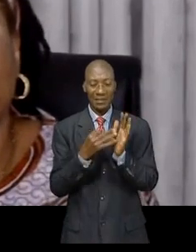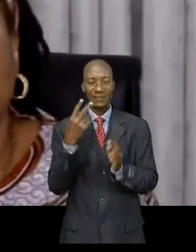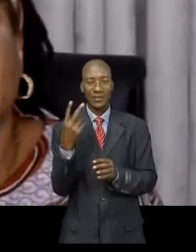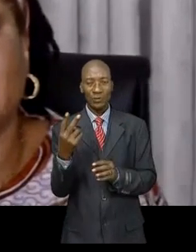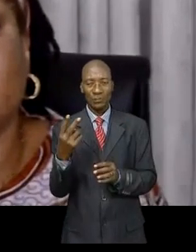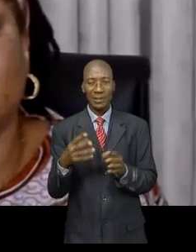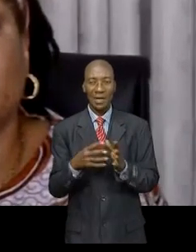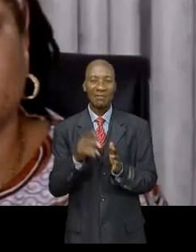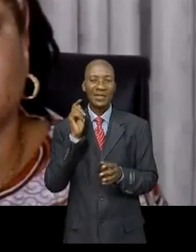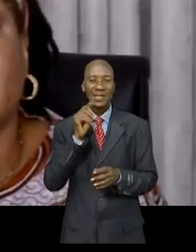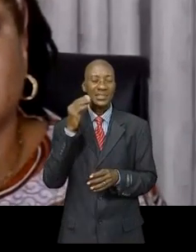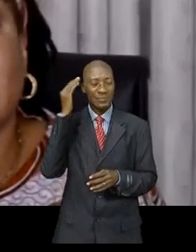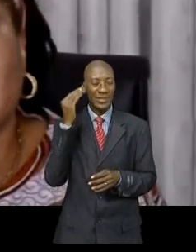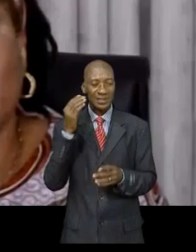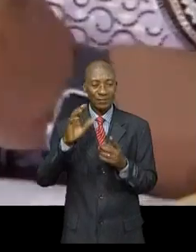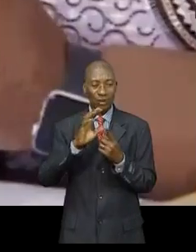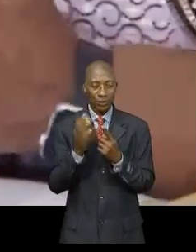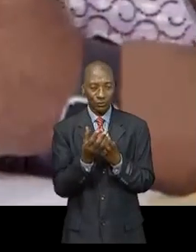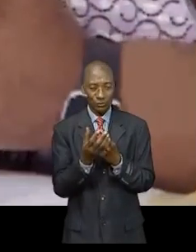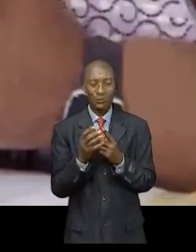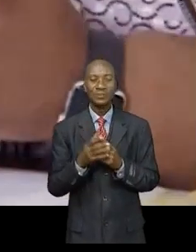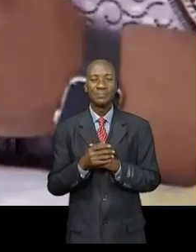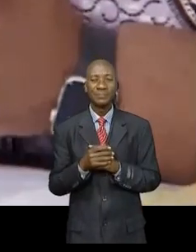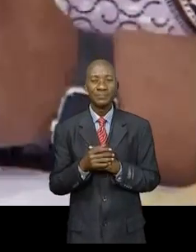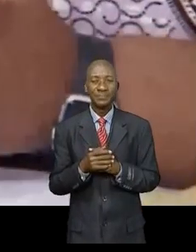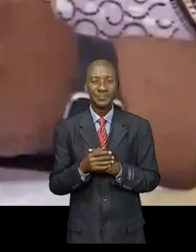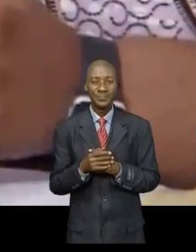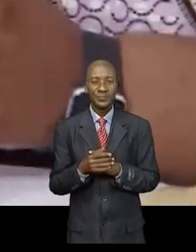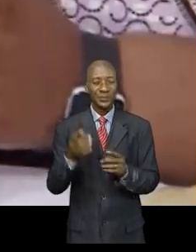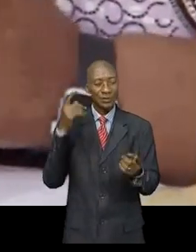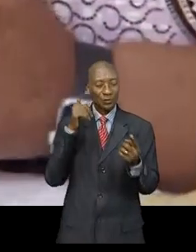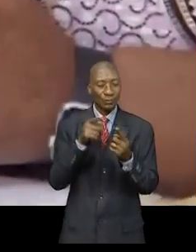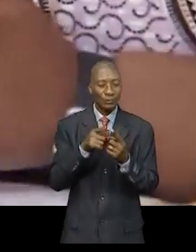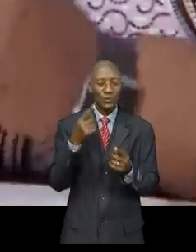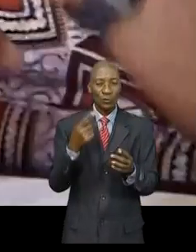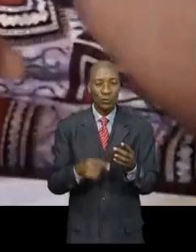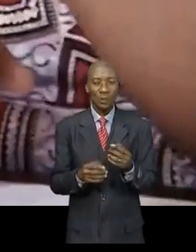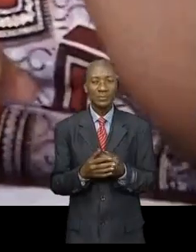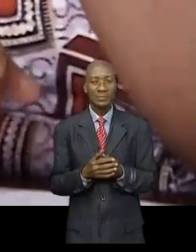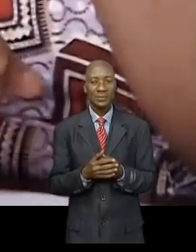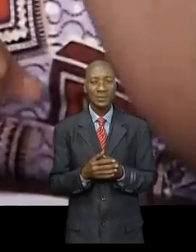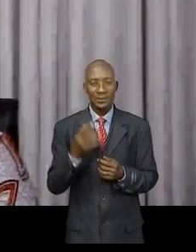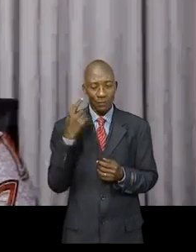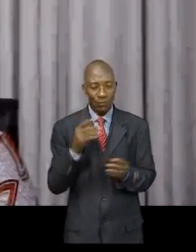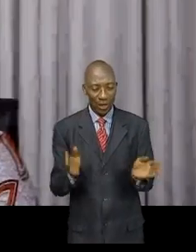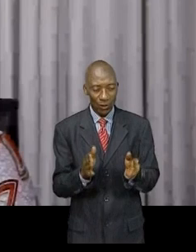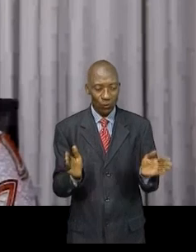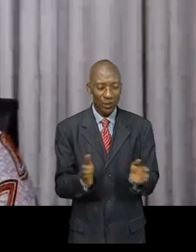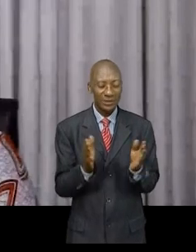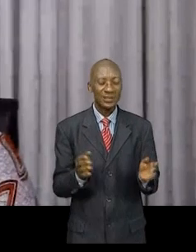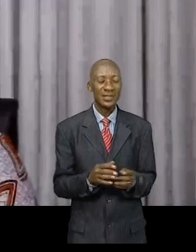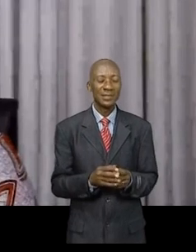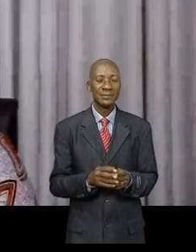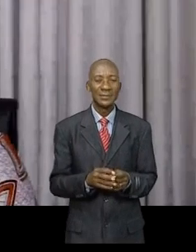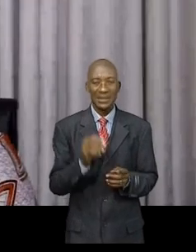français de la culture, Jacques Lang, dans l'objectif, entre autres, de rassembler tout le monde, la fête de la musique